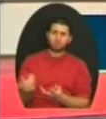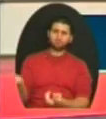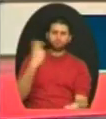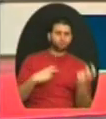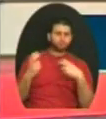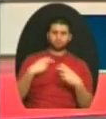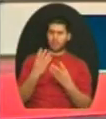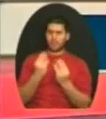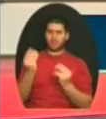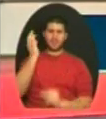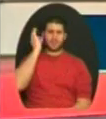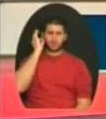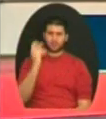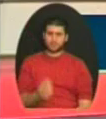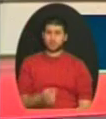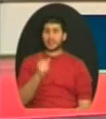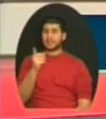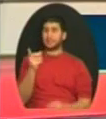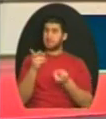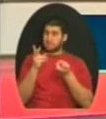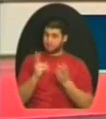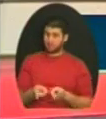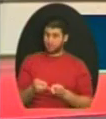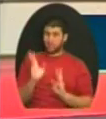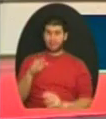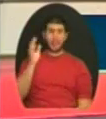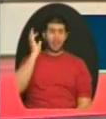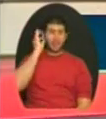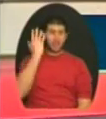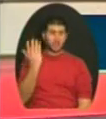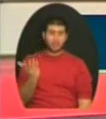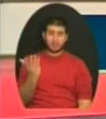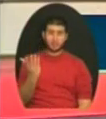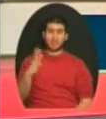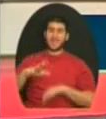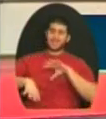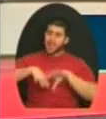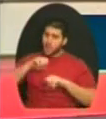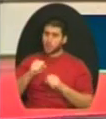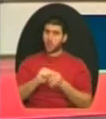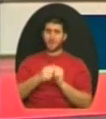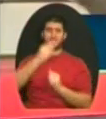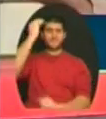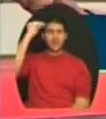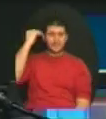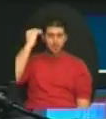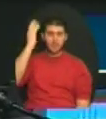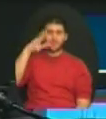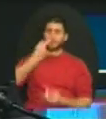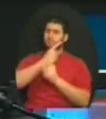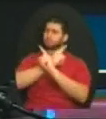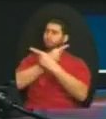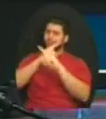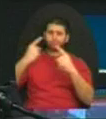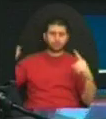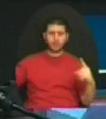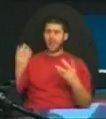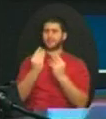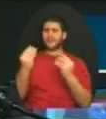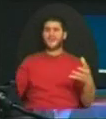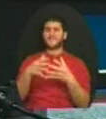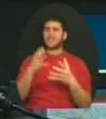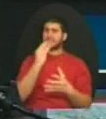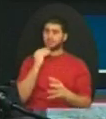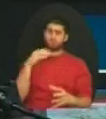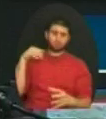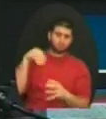הרבה מאוד נשים, וזה מאפשר באמת לנשים מההתנחלויות ופלסטיניות וממגוון גדול של החברה הישראלית